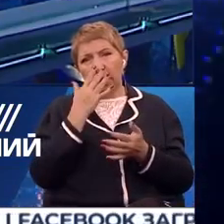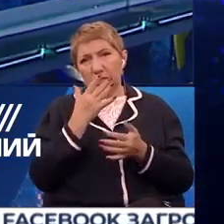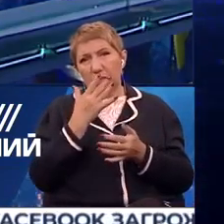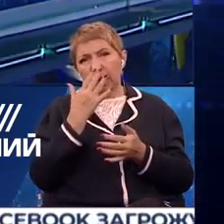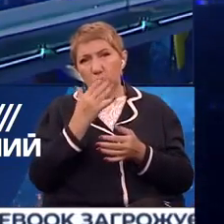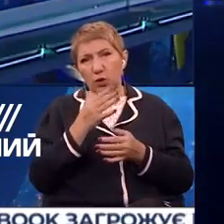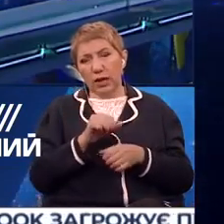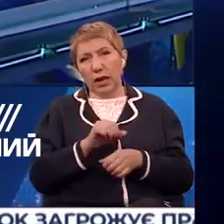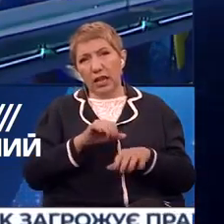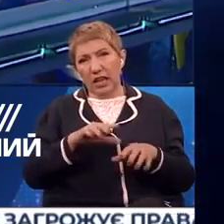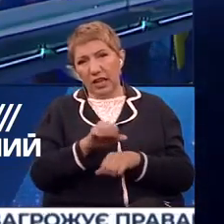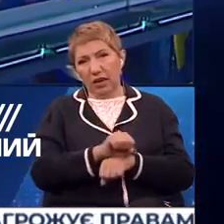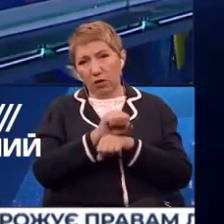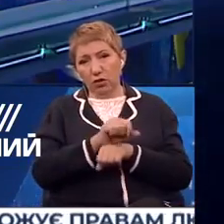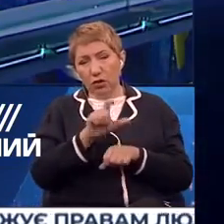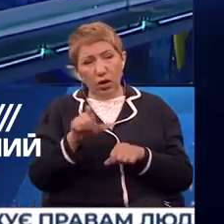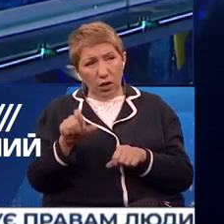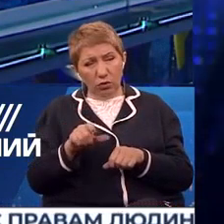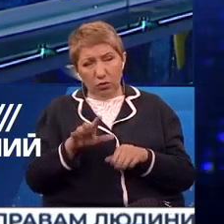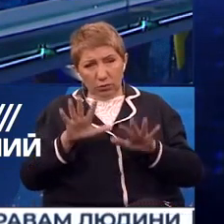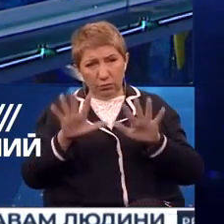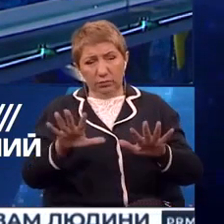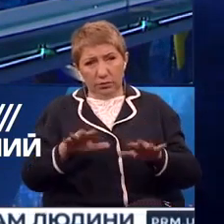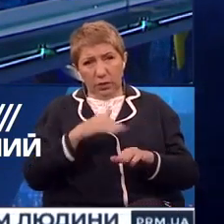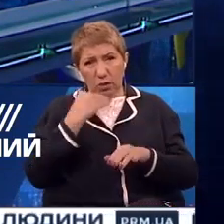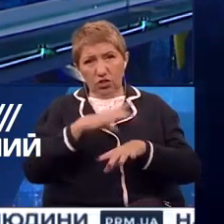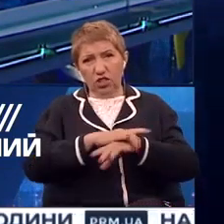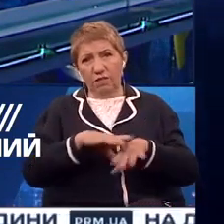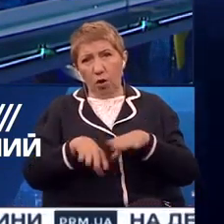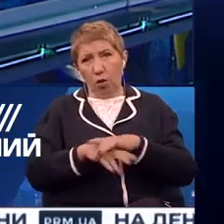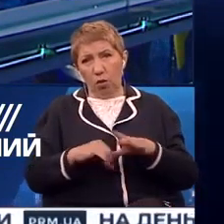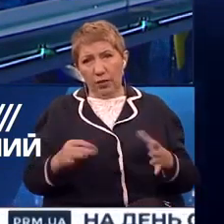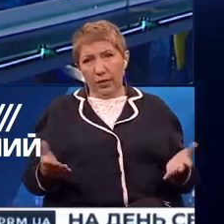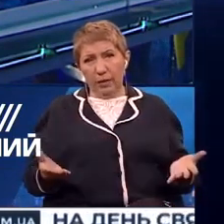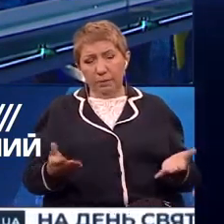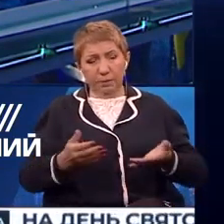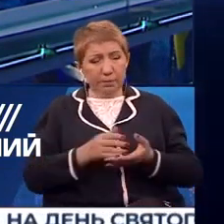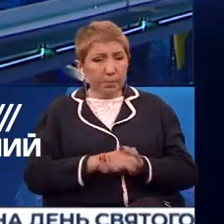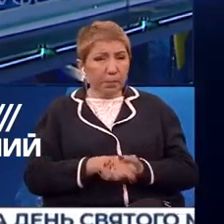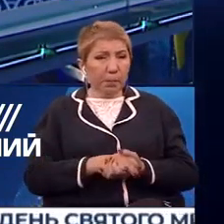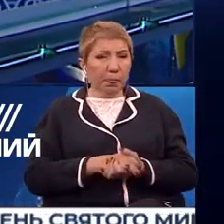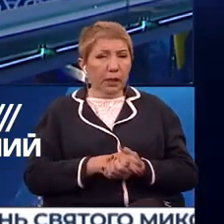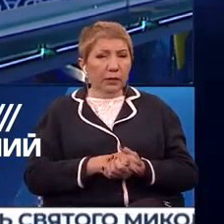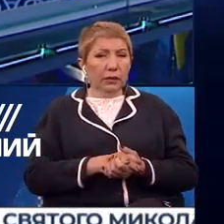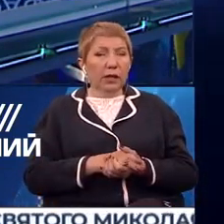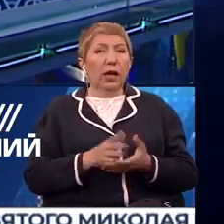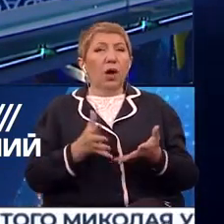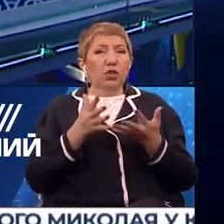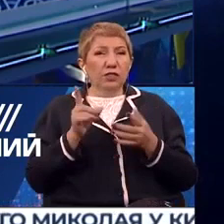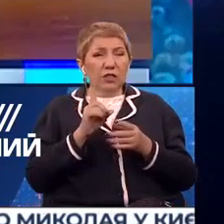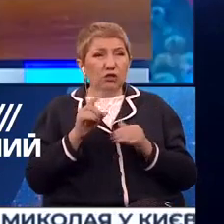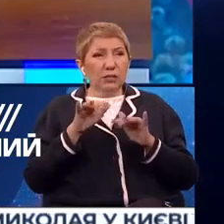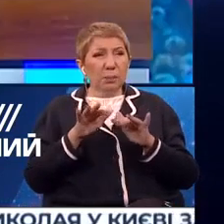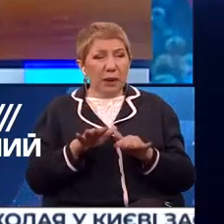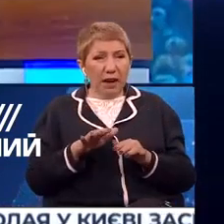Українці втомилися жити в колоніях і неоколоніях по справах Майдану. Очевидно, зараз це розслідується, це 100%. Очевидно, влада зараз